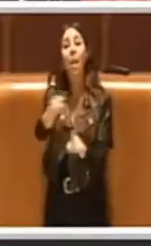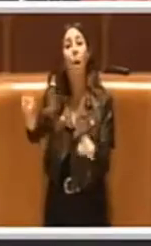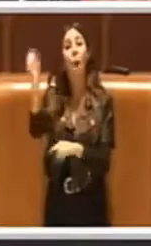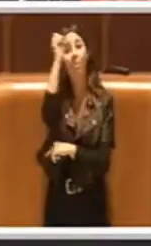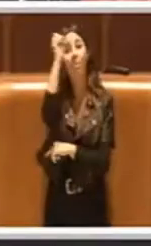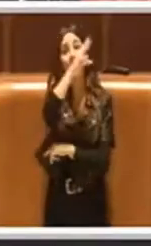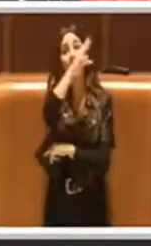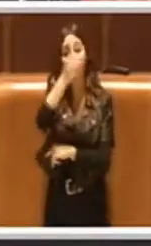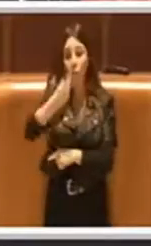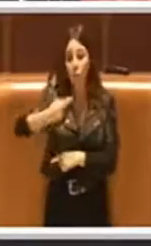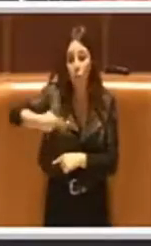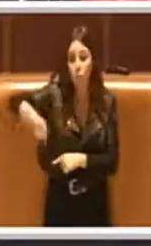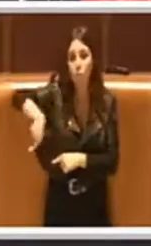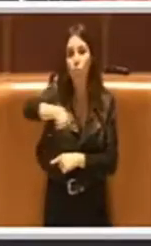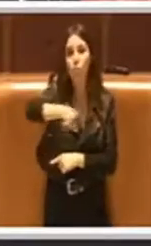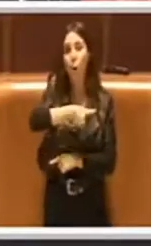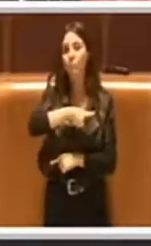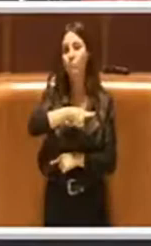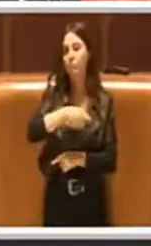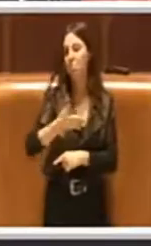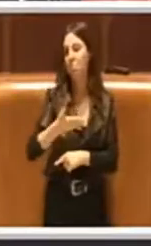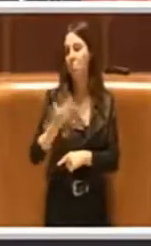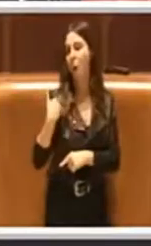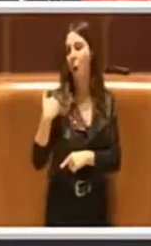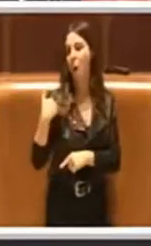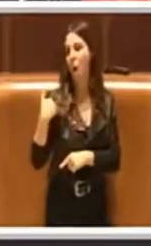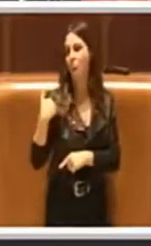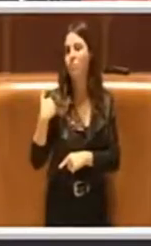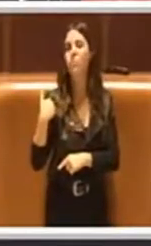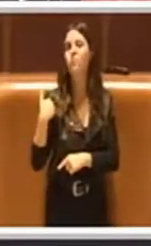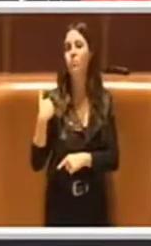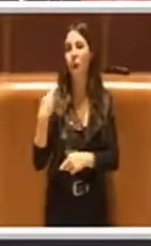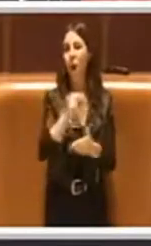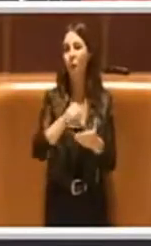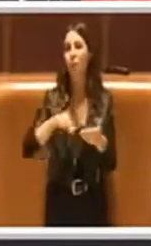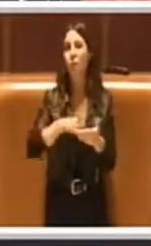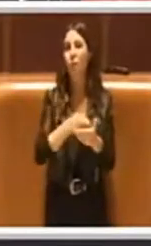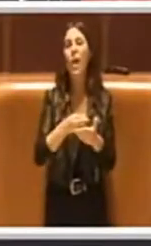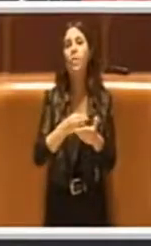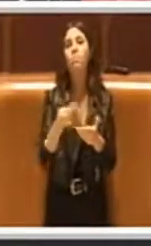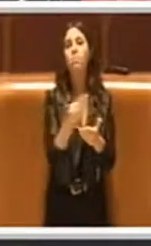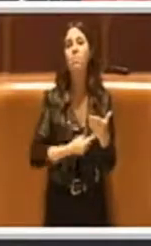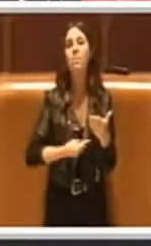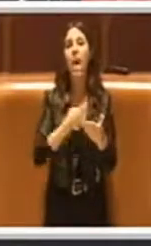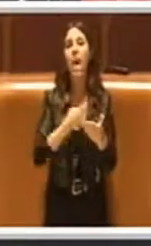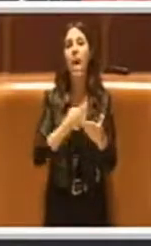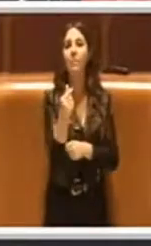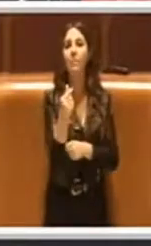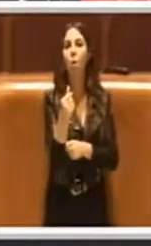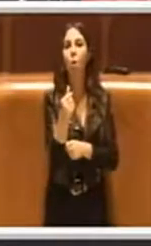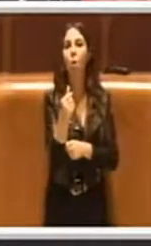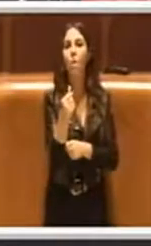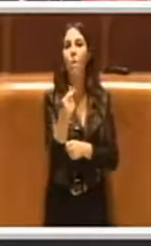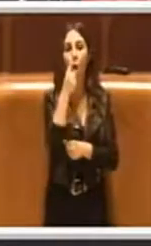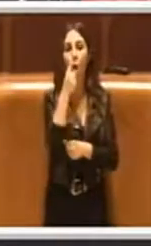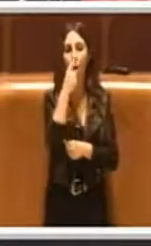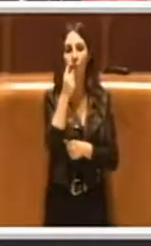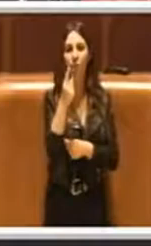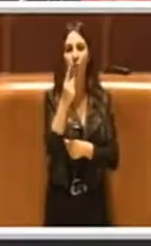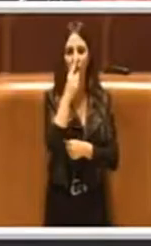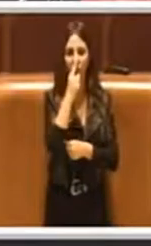noi abbiamo di recente votato un piano economico e finanziario per hama dove i